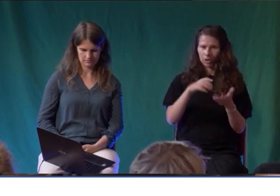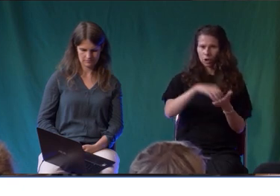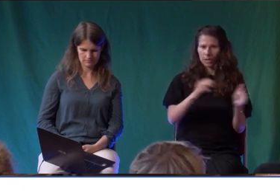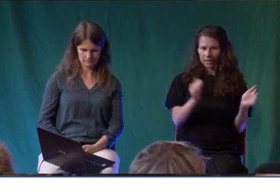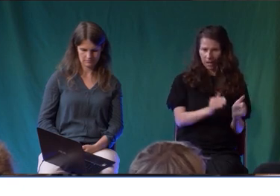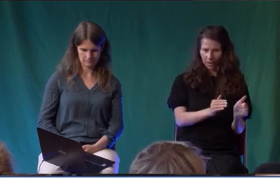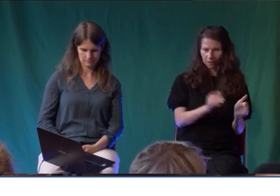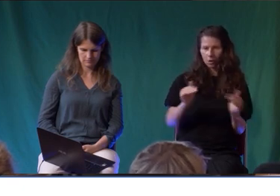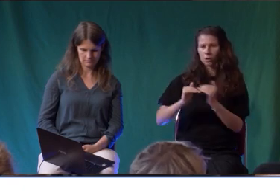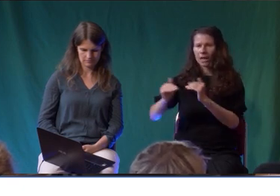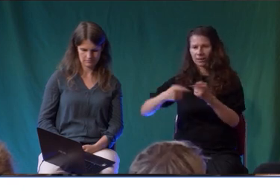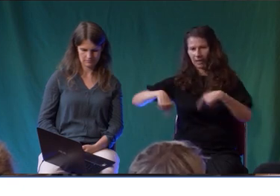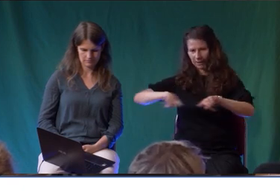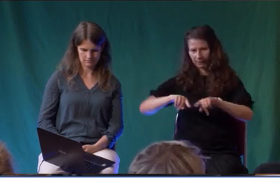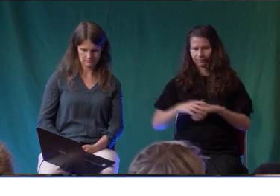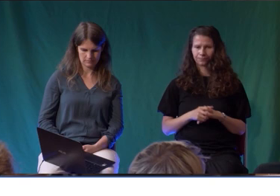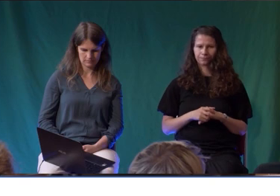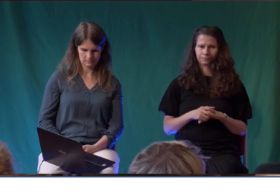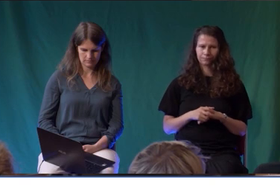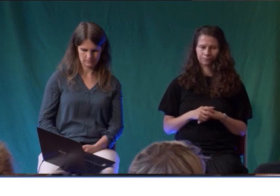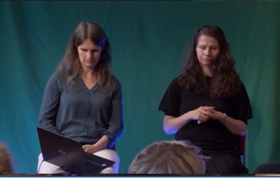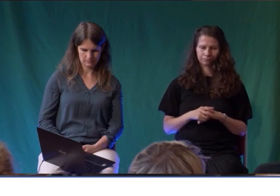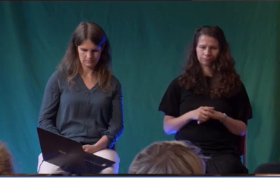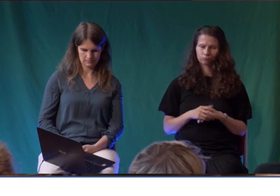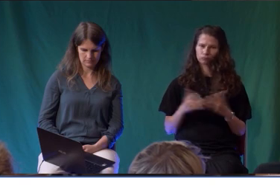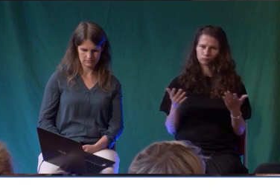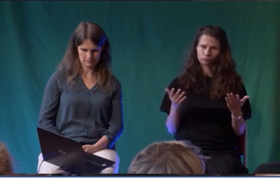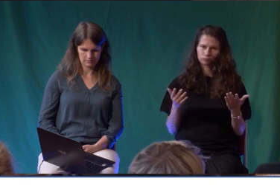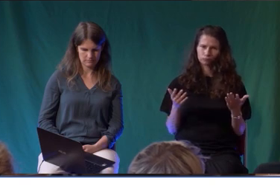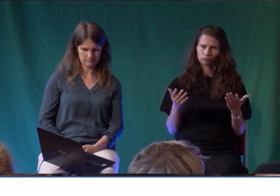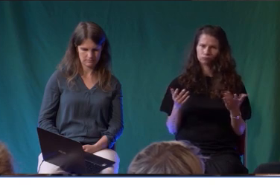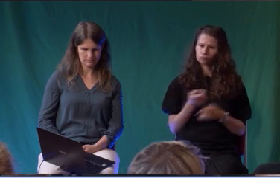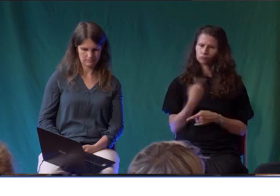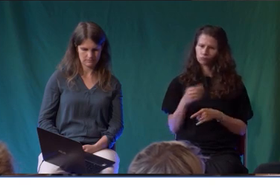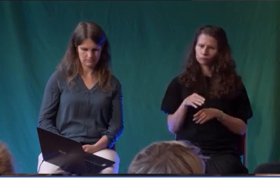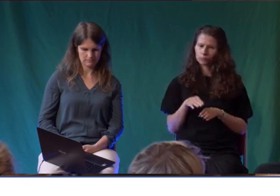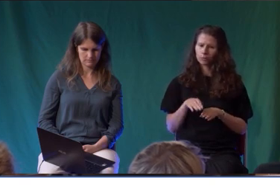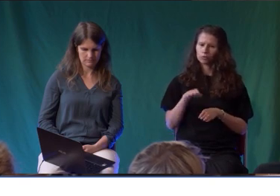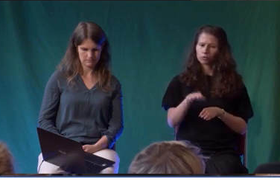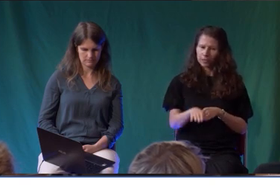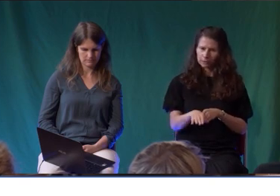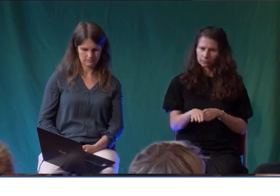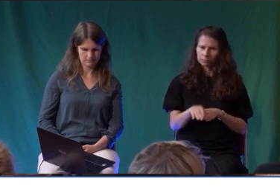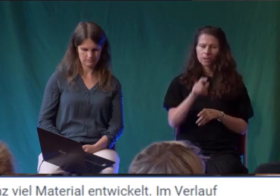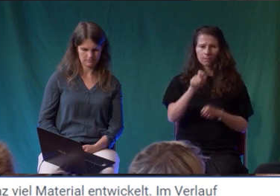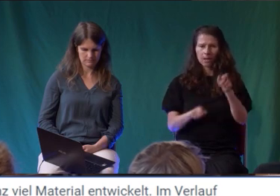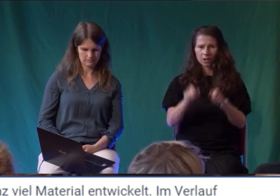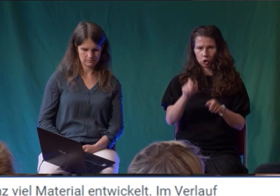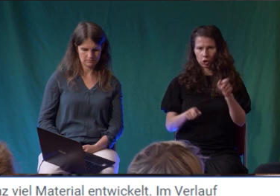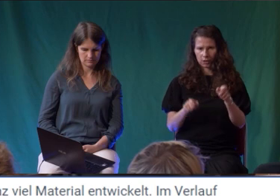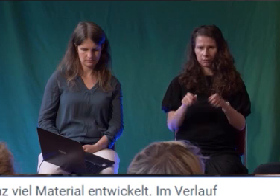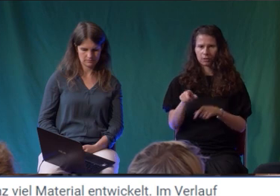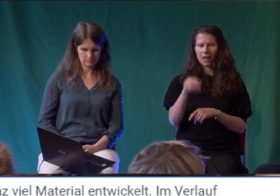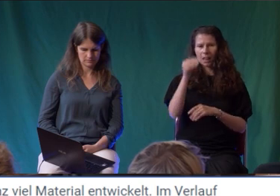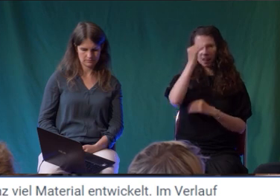und in einem Landkreis und haben dort erste Anfänge der Unterstützung von Menschen mit